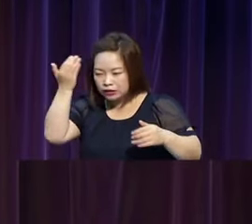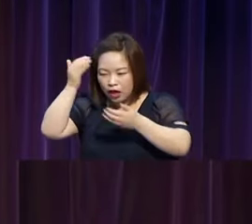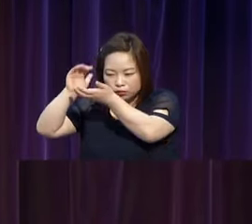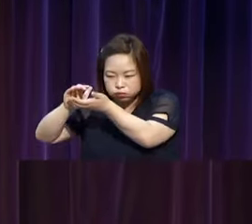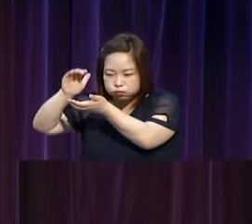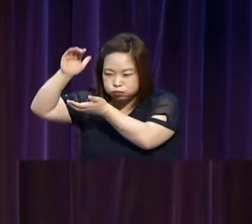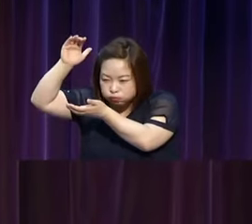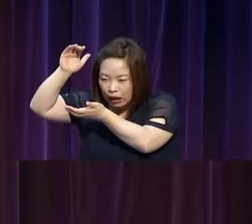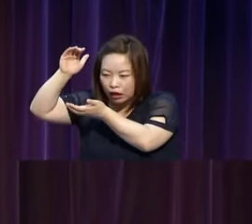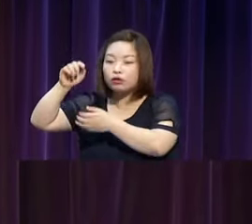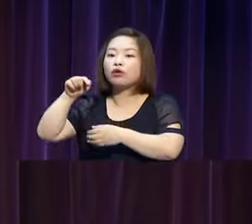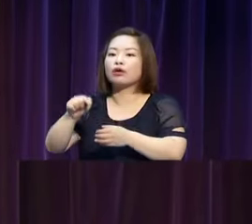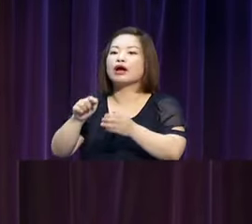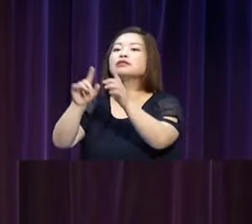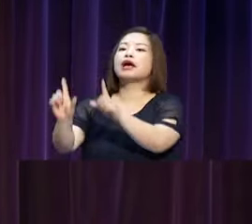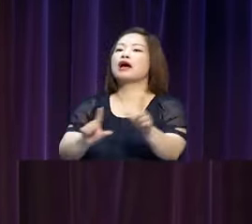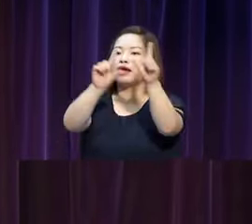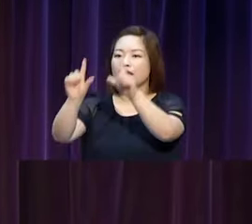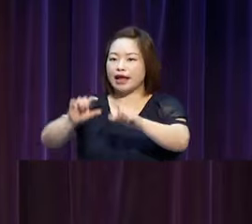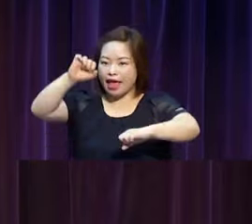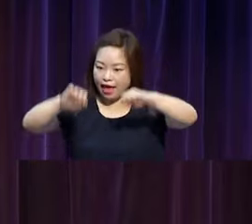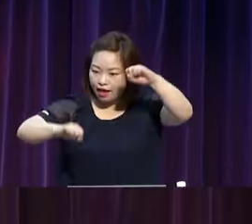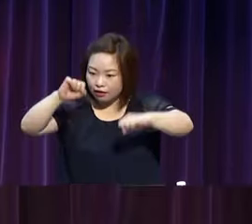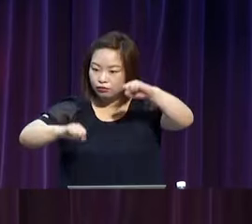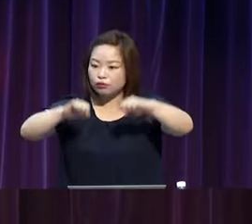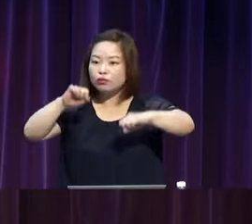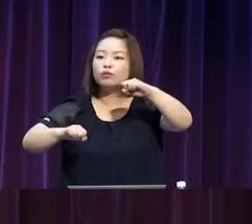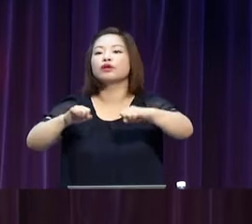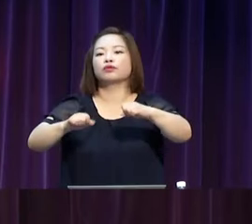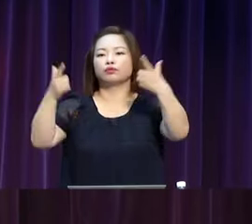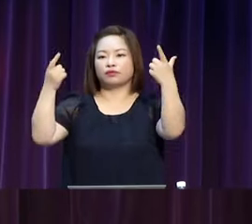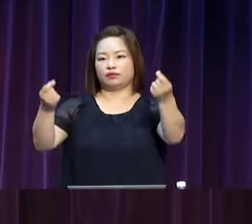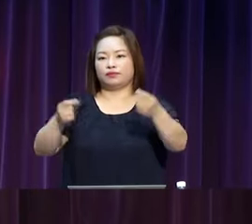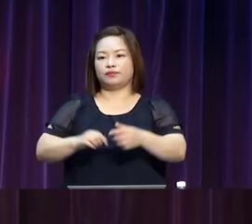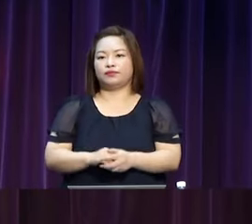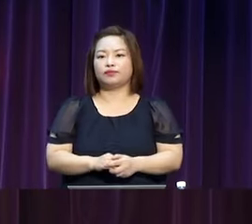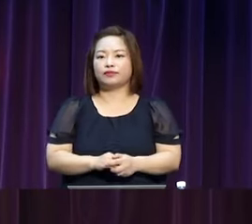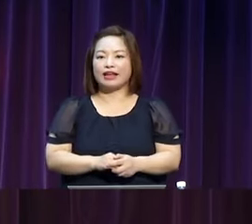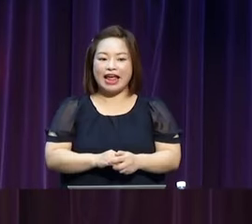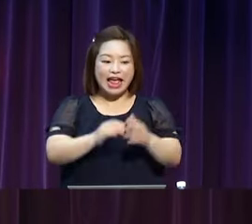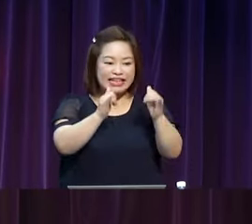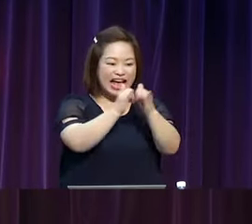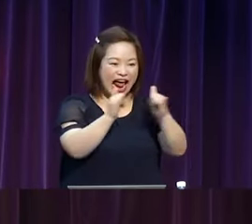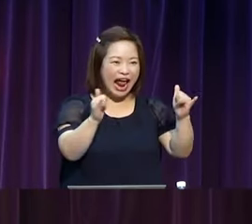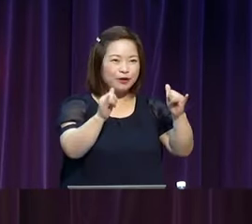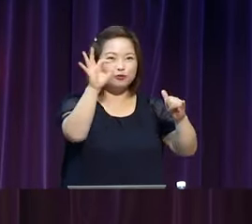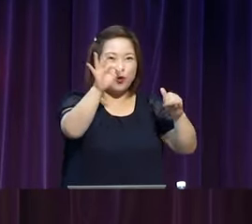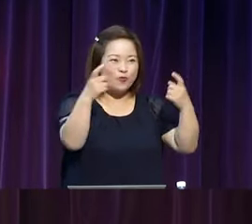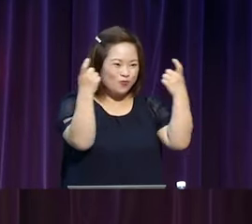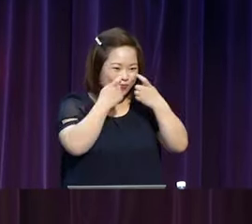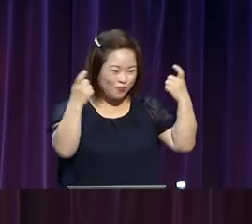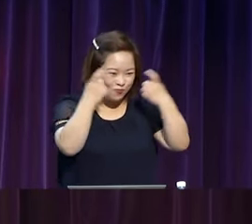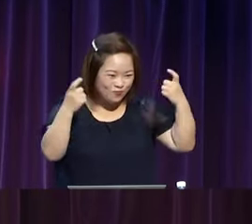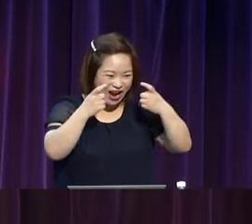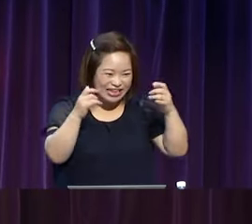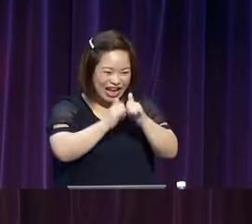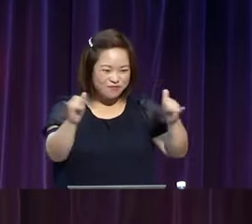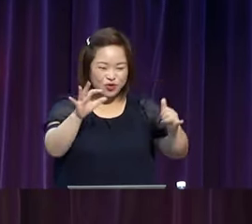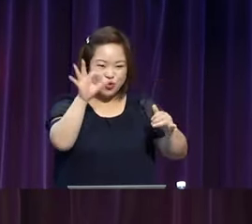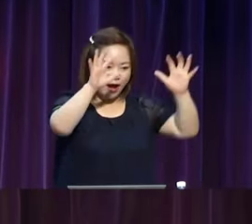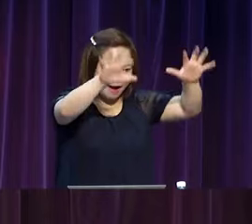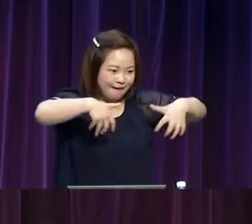이것과 살아가는 모습이 똑같습니다. 돈을 좋아하는 사람은 돈 벌려고